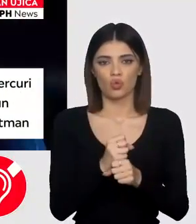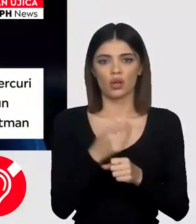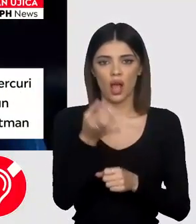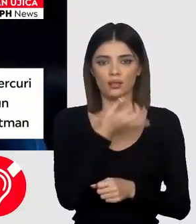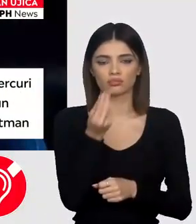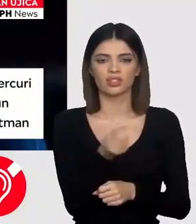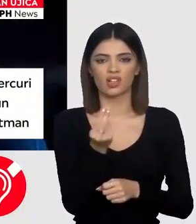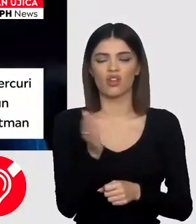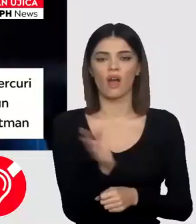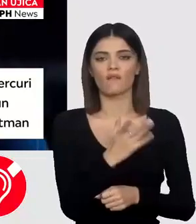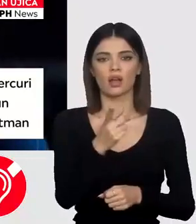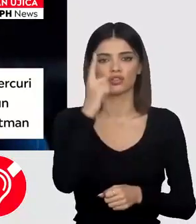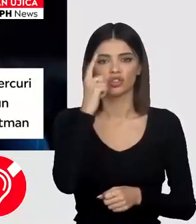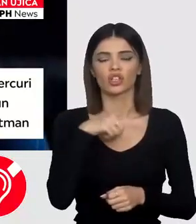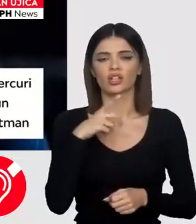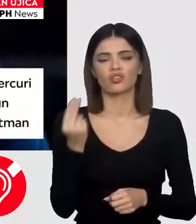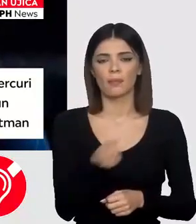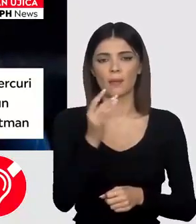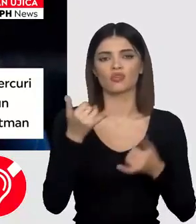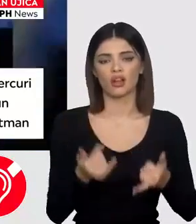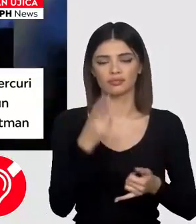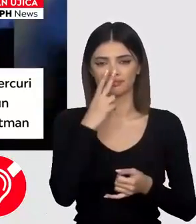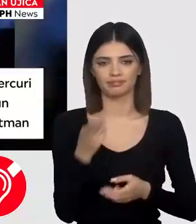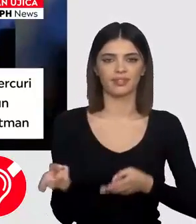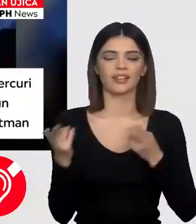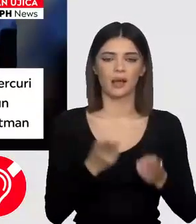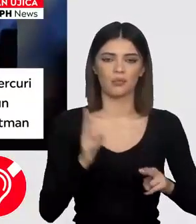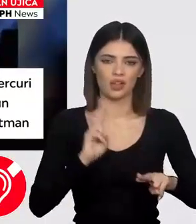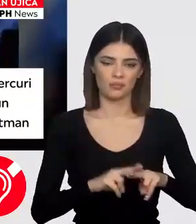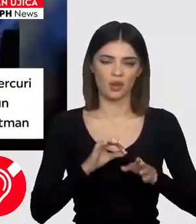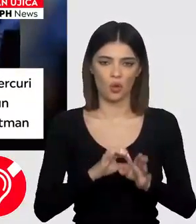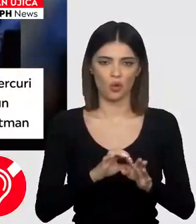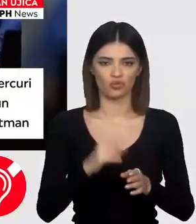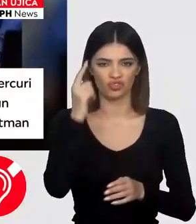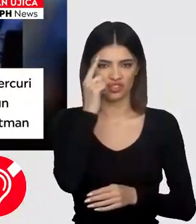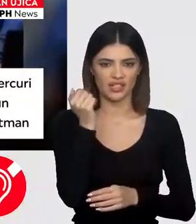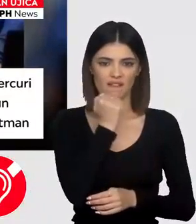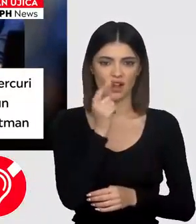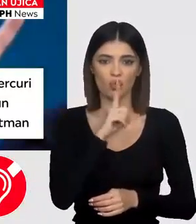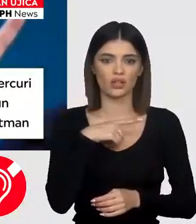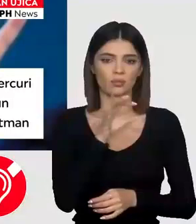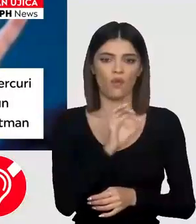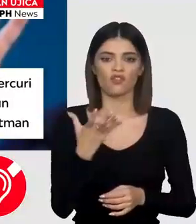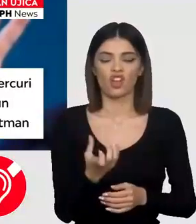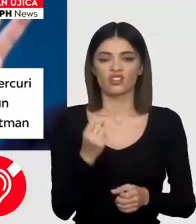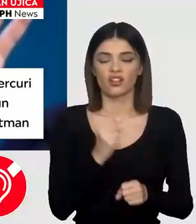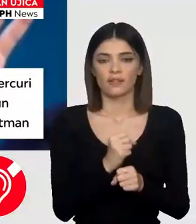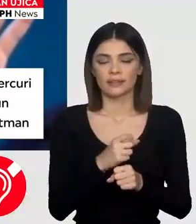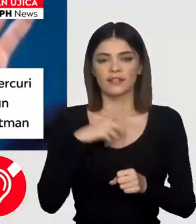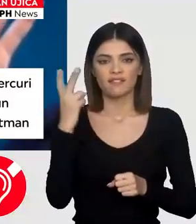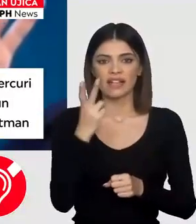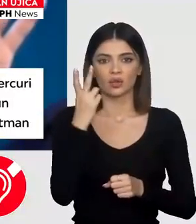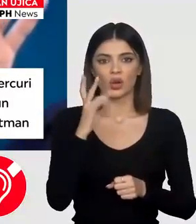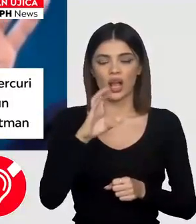și revenirea lui Altman și iată că dorința lor a fost îndeplinită. Nu este însă clar ce se va întâmpla cu Emmett Shear, cel care a